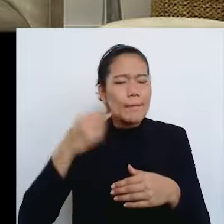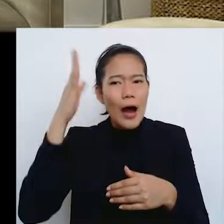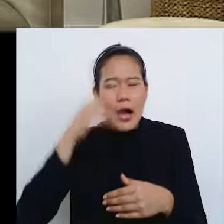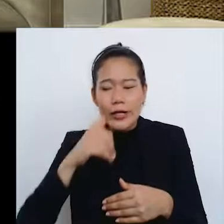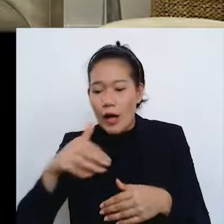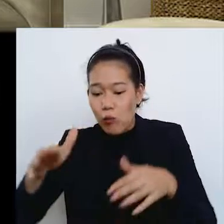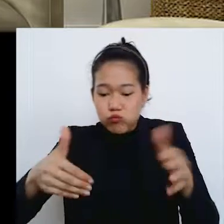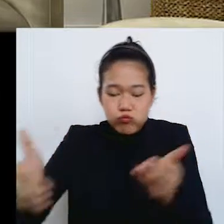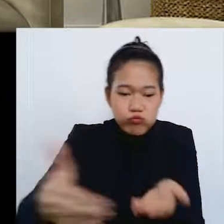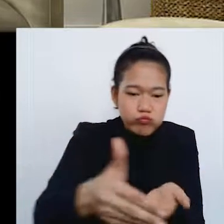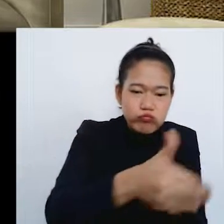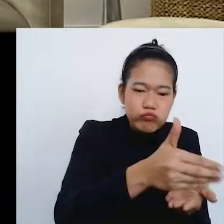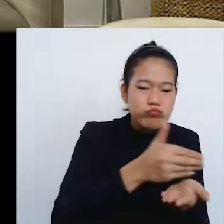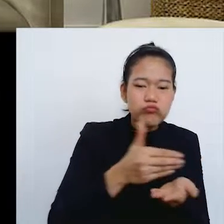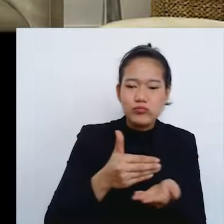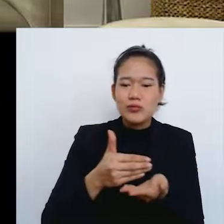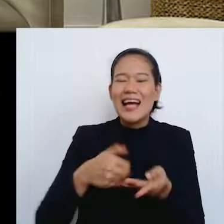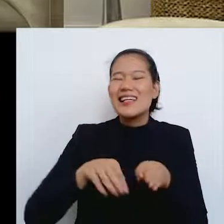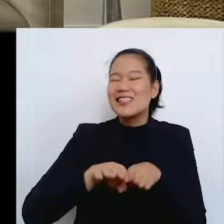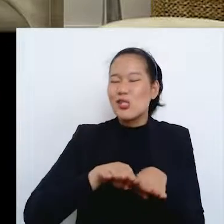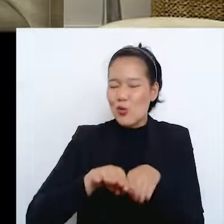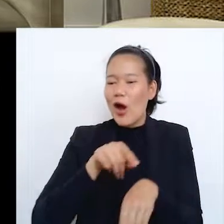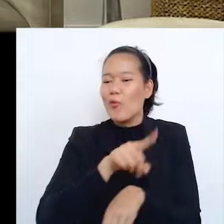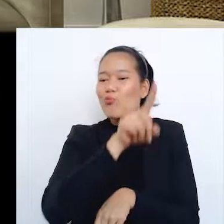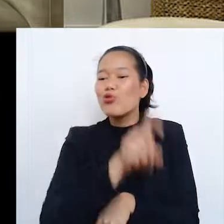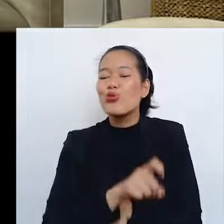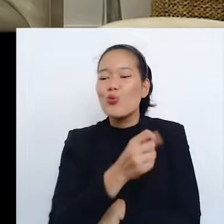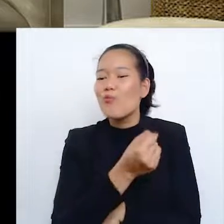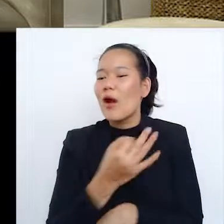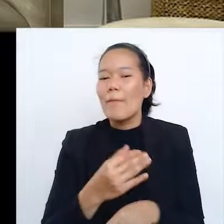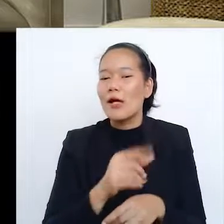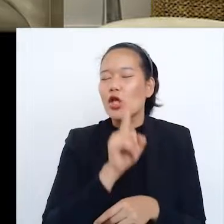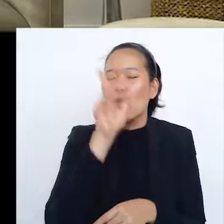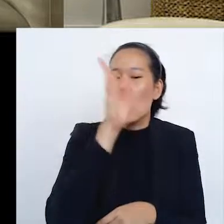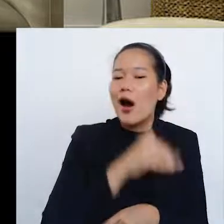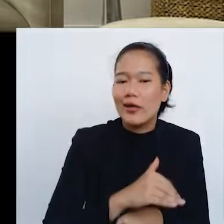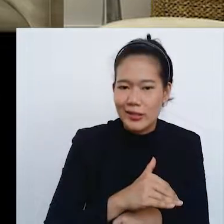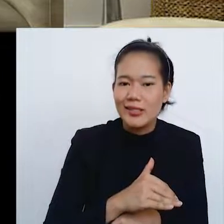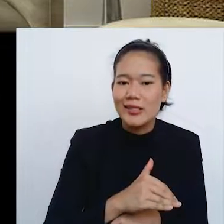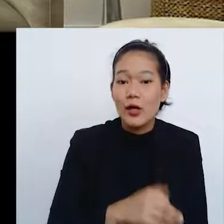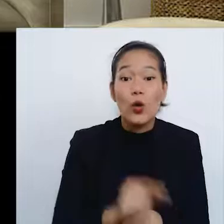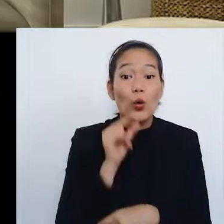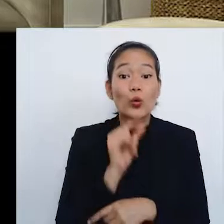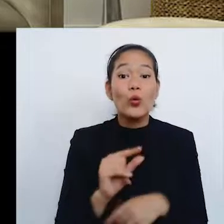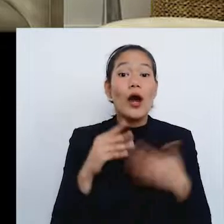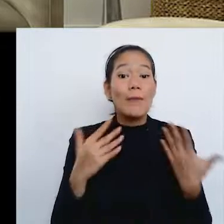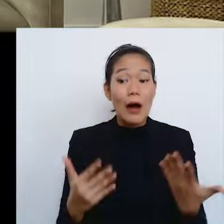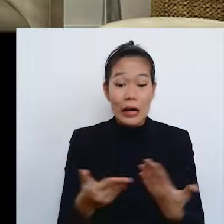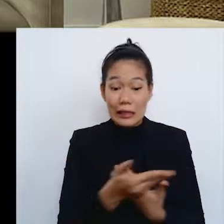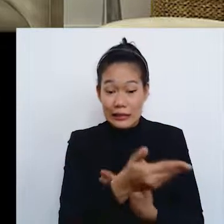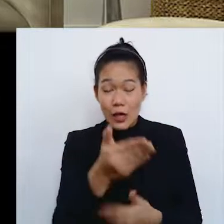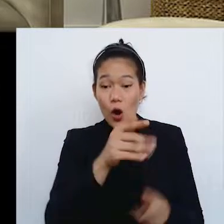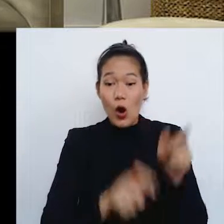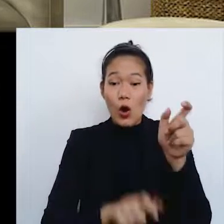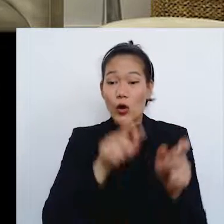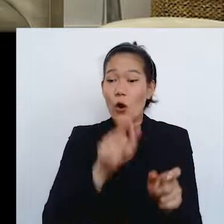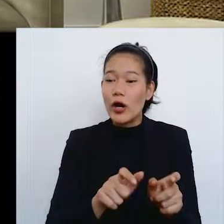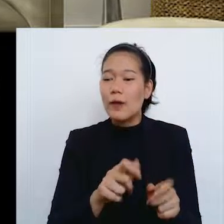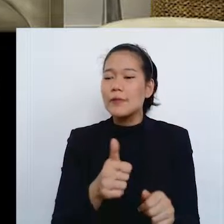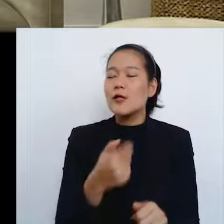tiap-tiap hari sebanyak yang perlu untuk sehari, supaya